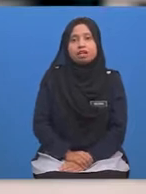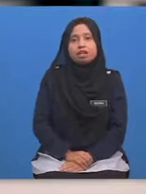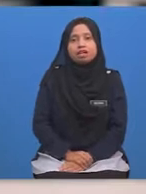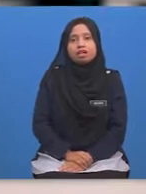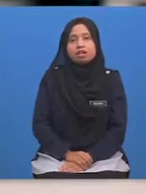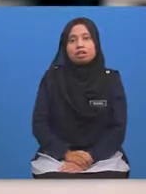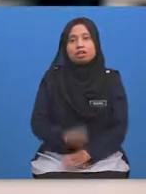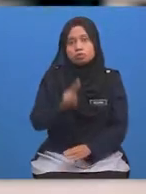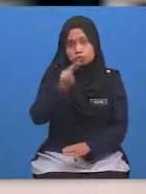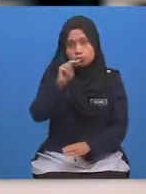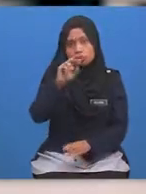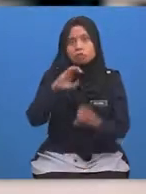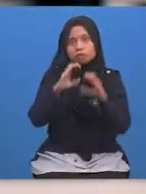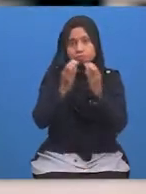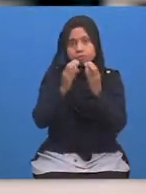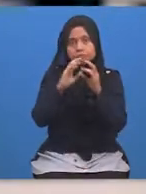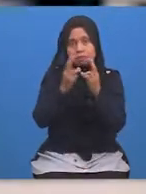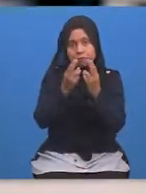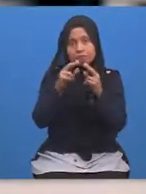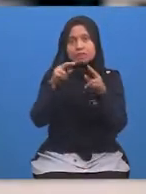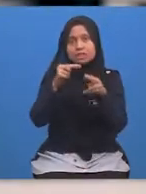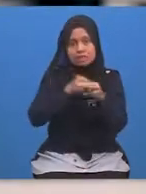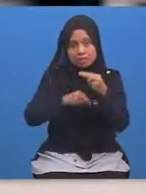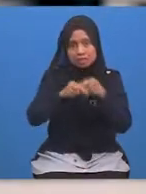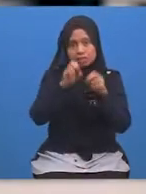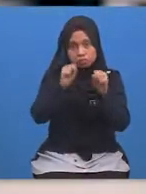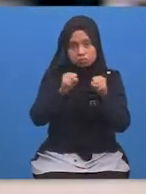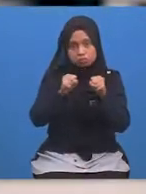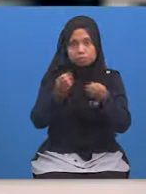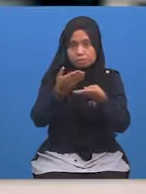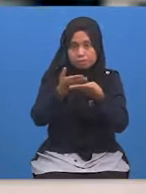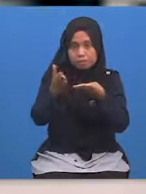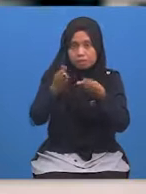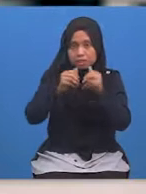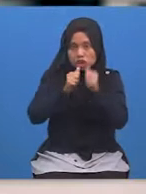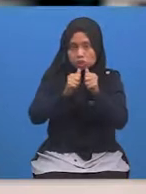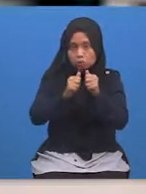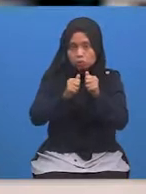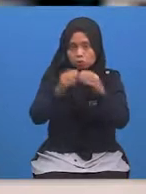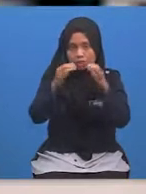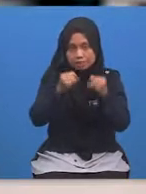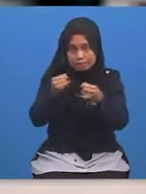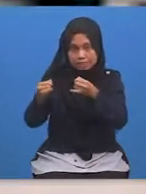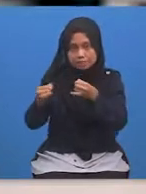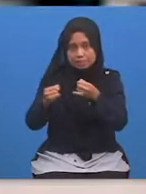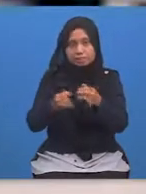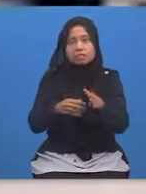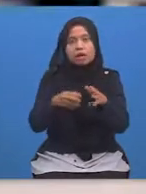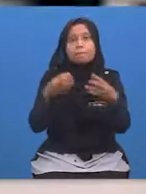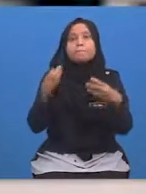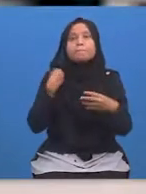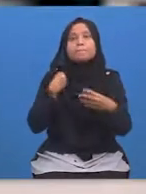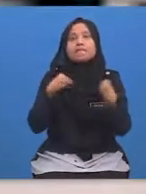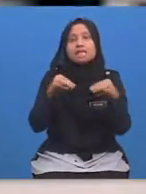Unit-unit perniagaan ini pula boleh dibezakan mengikut ciri-cirinya seperti